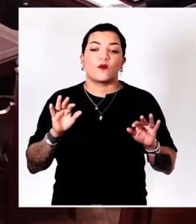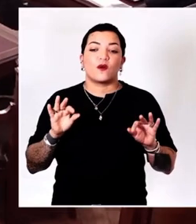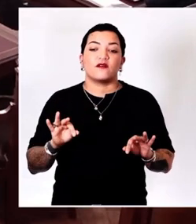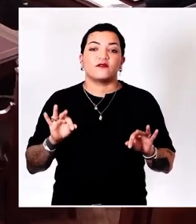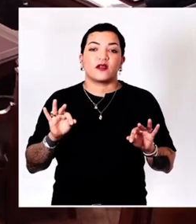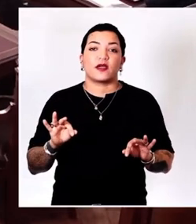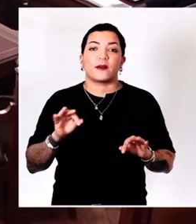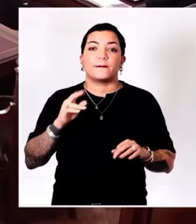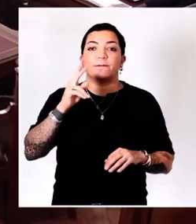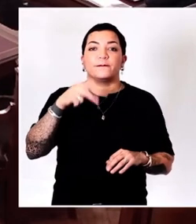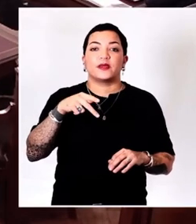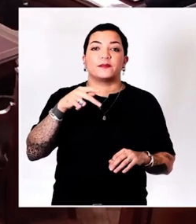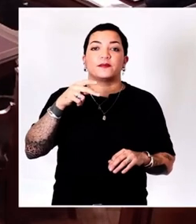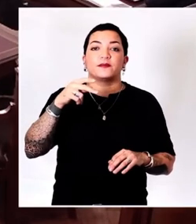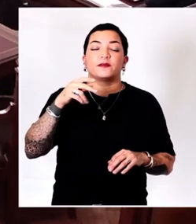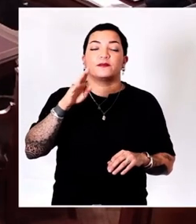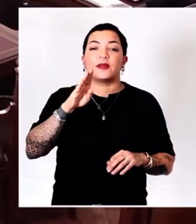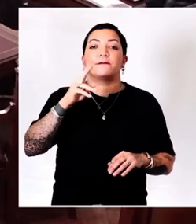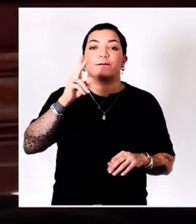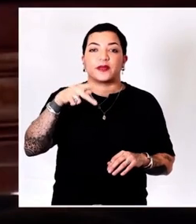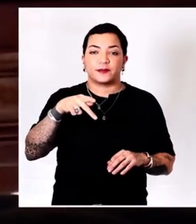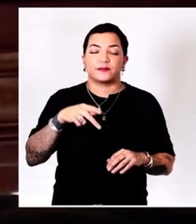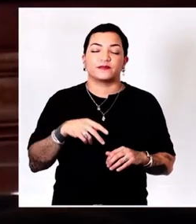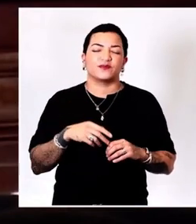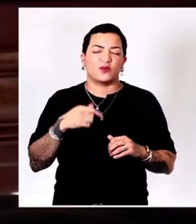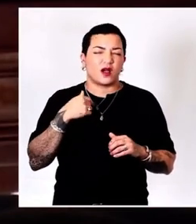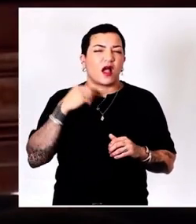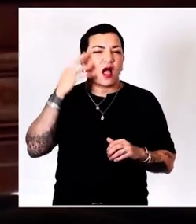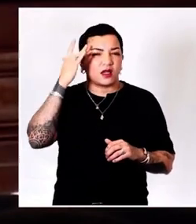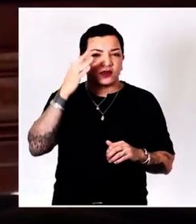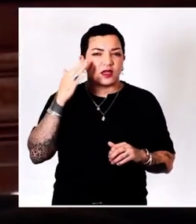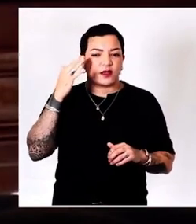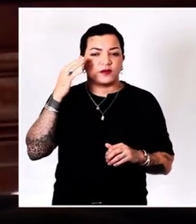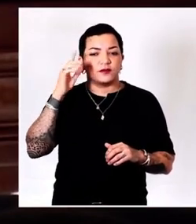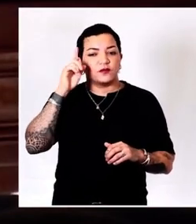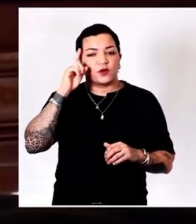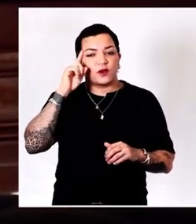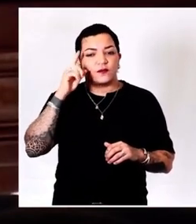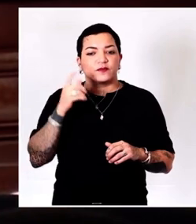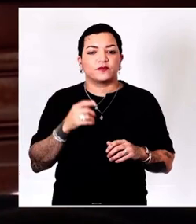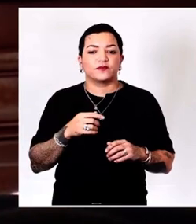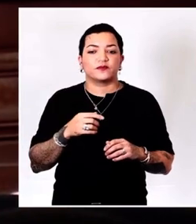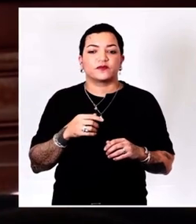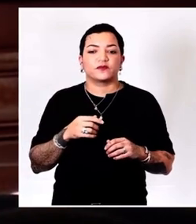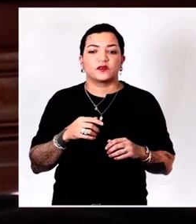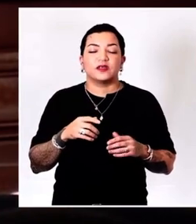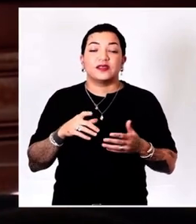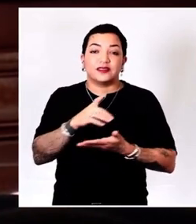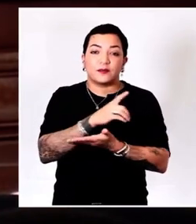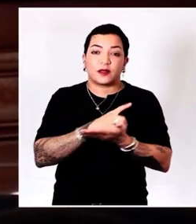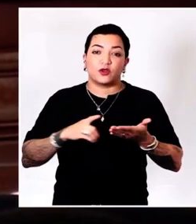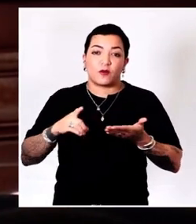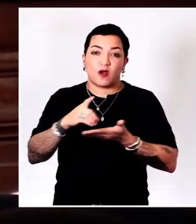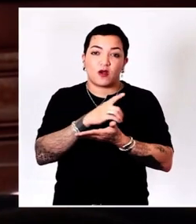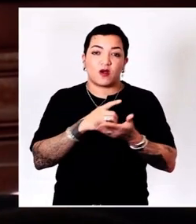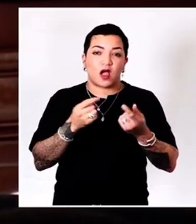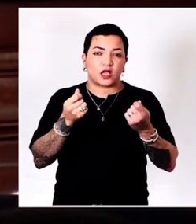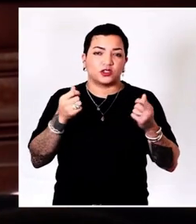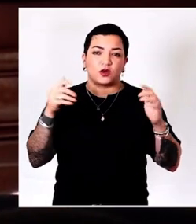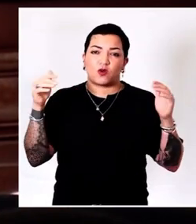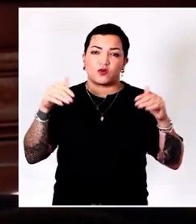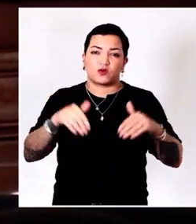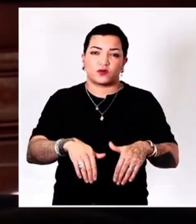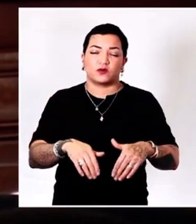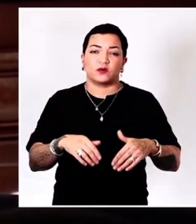vont se concentrer sur une forte inquiétude, à savoir celle de la suppléance du département aujourd'hui en faillite, et notamment sur la baisse